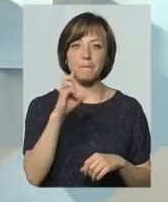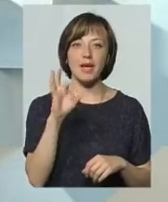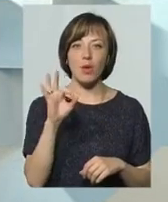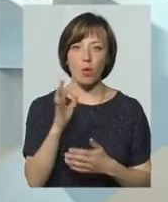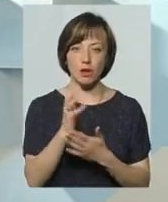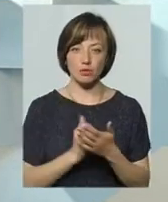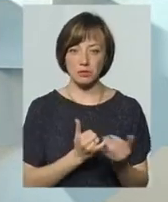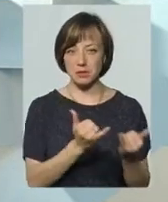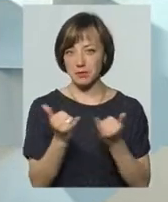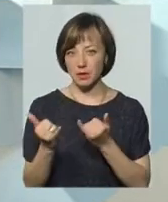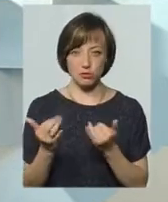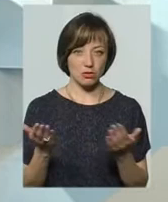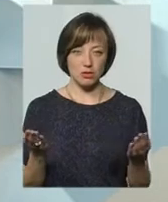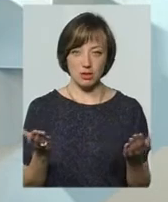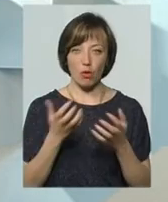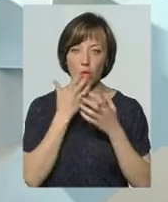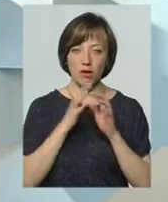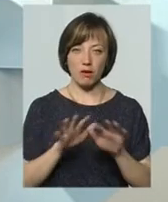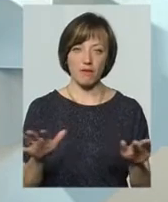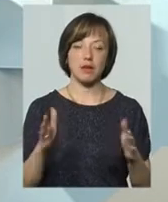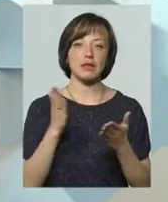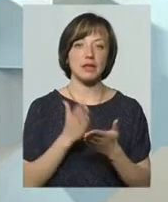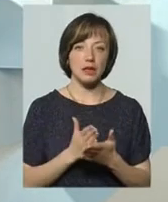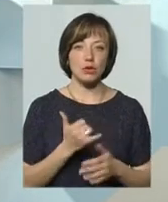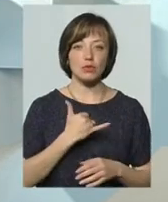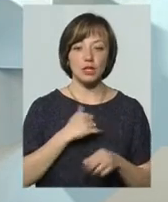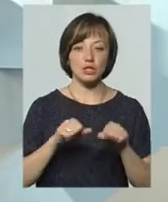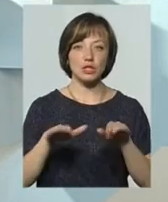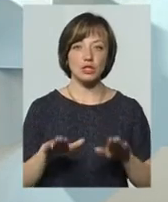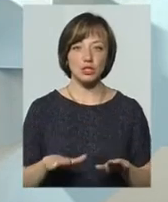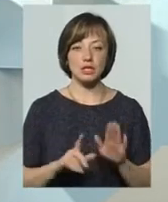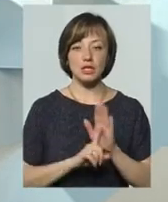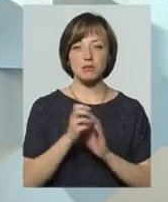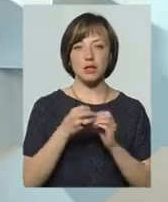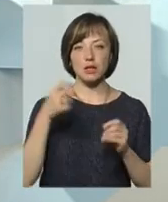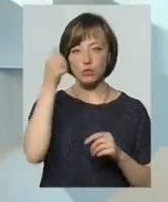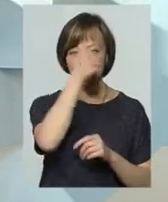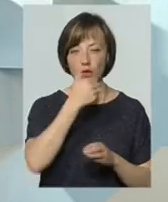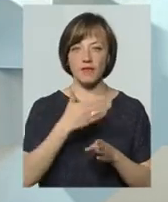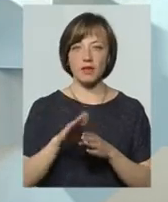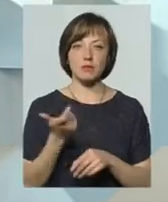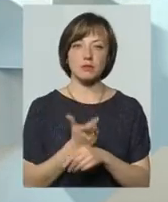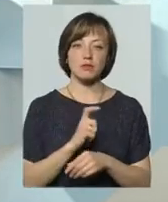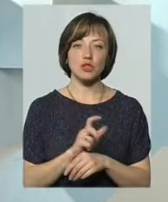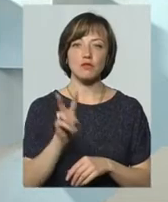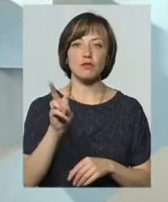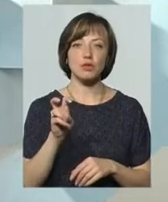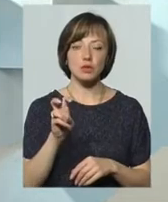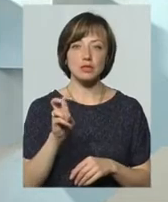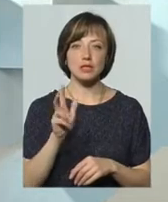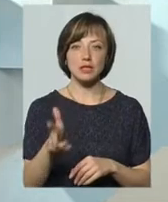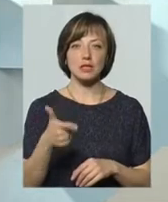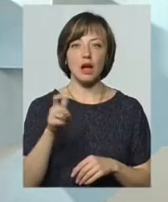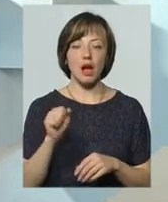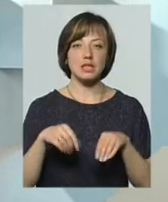біоресурсом забезпечити і обігрівати. Є в нас рішення ще з 2015 року про виділення більш ніж 250